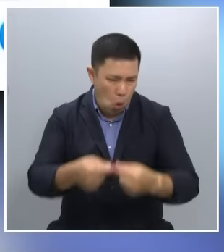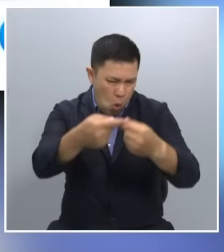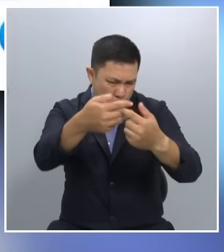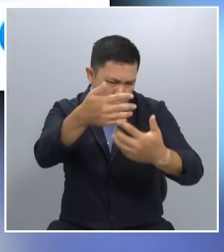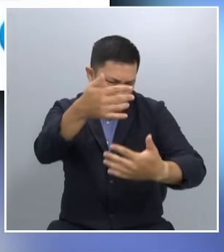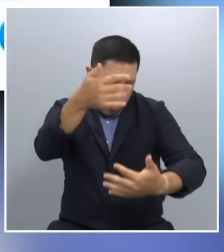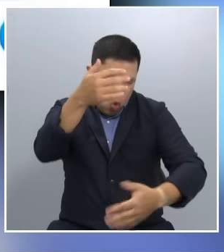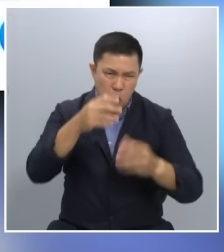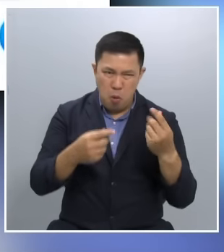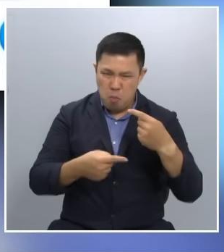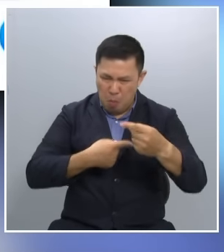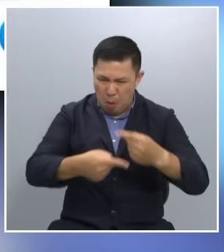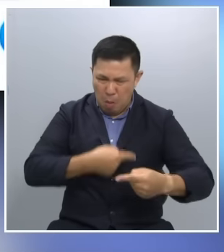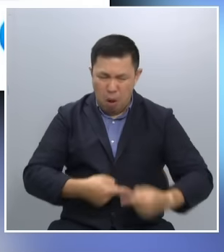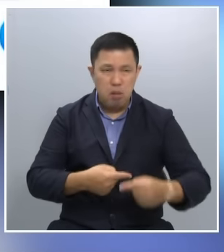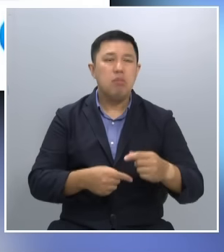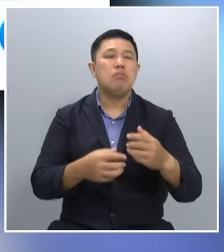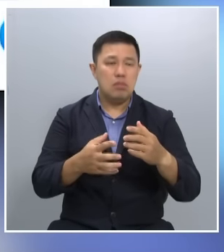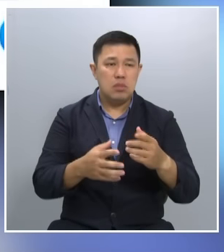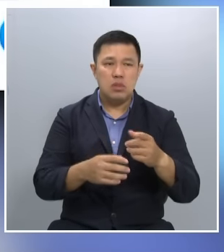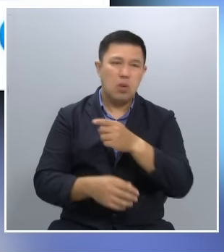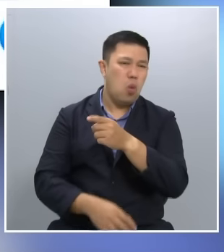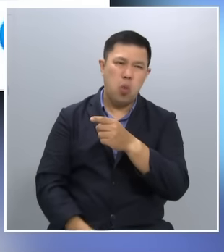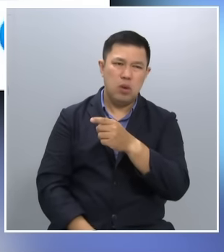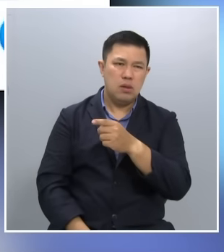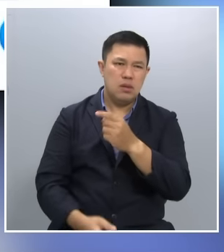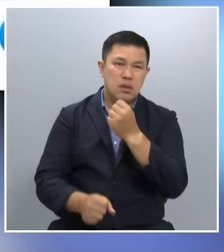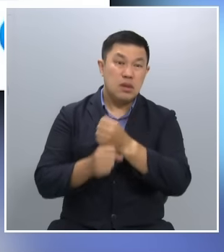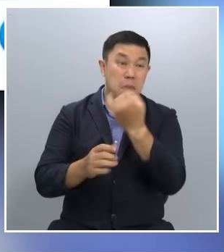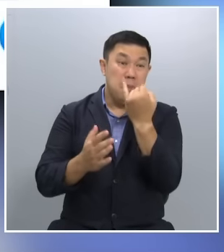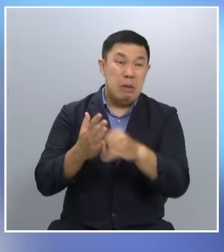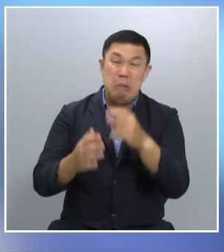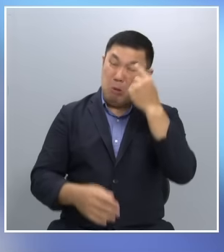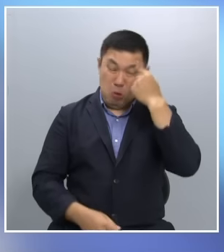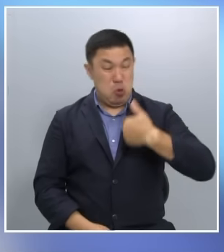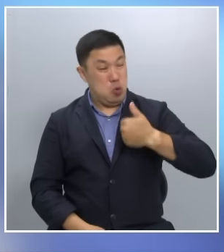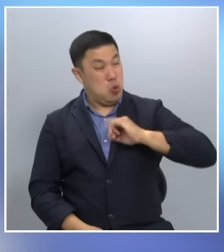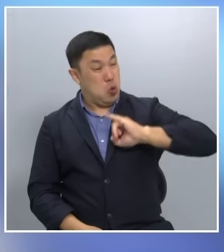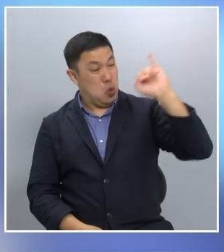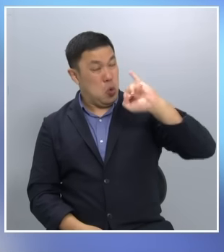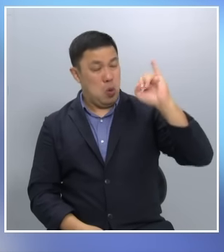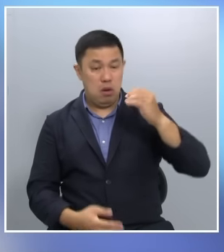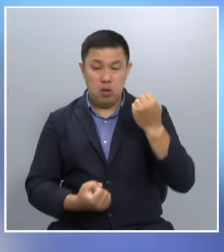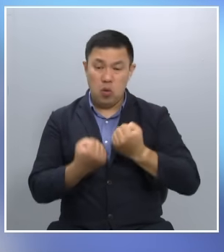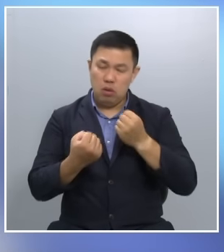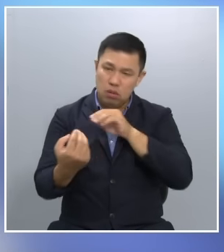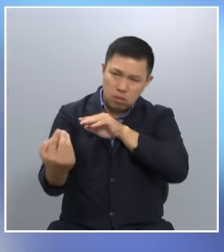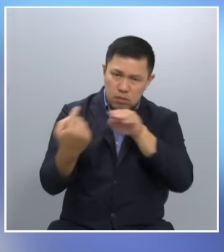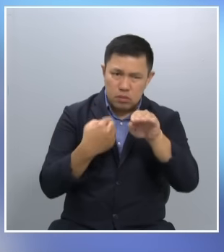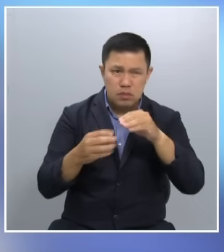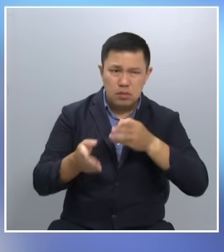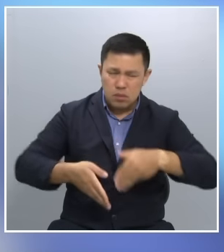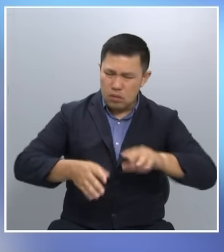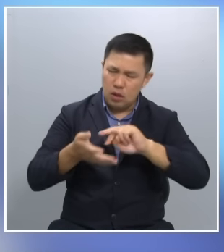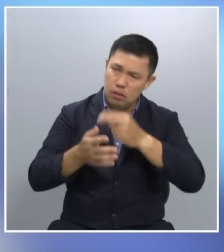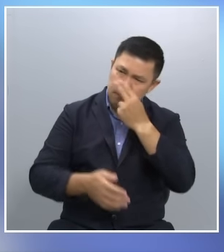ะครับเนี่ยฮะบางคนบอกว่าพวกเวนนี่มันทำผิดจนคิดว่าตัวเองถูกเจอกันบนถนนทีไรชอบทำตัวเป็นภา